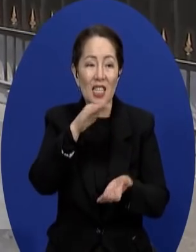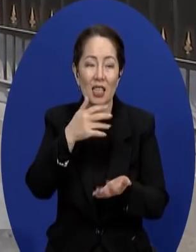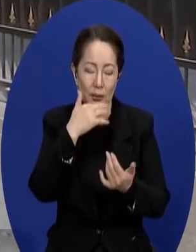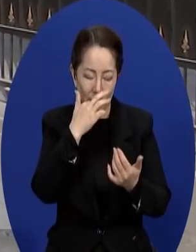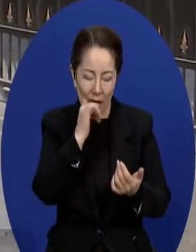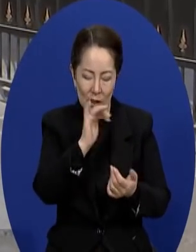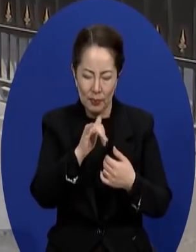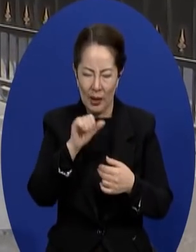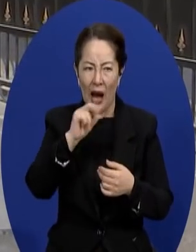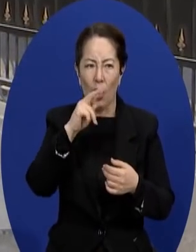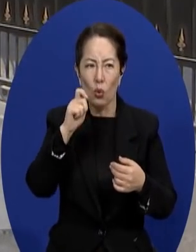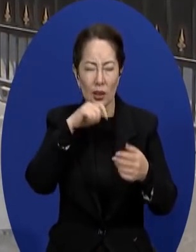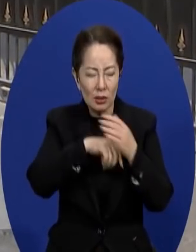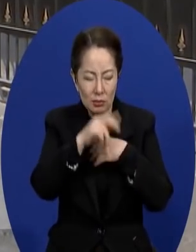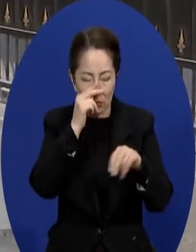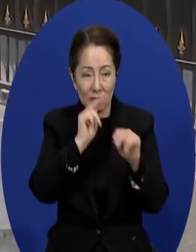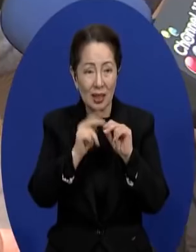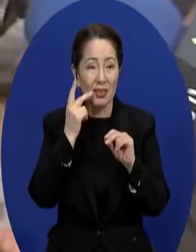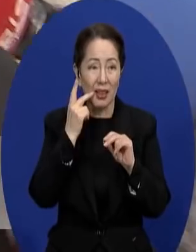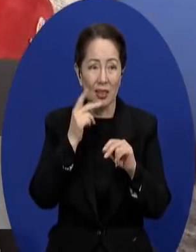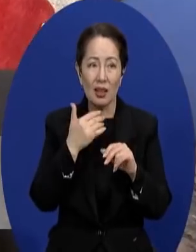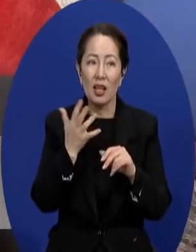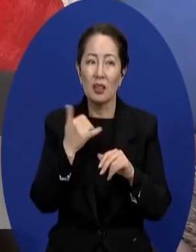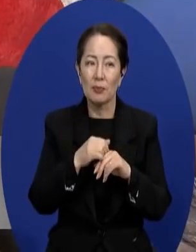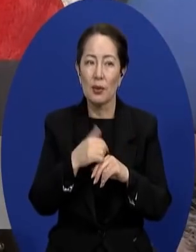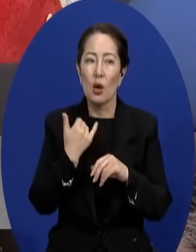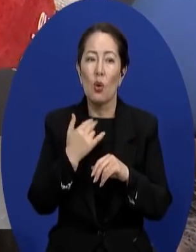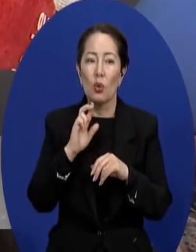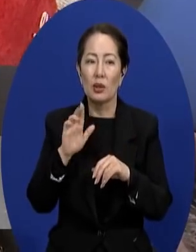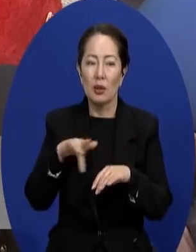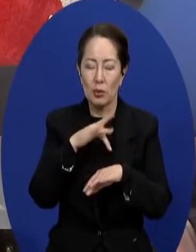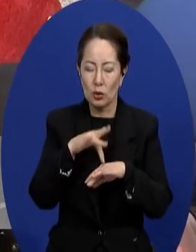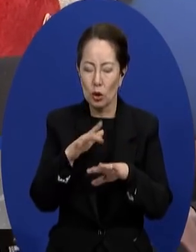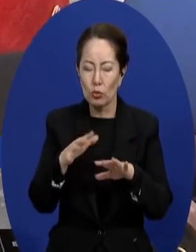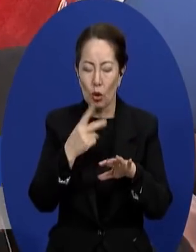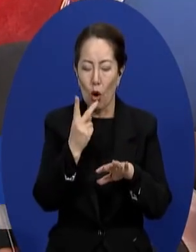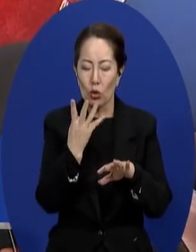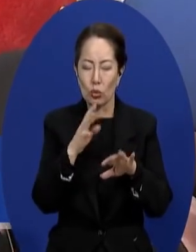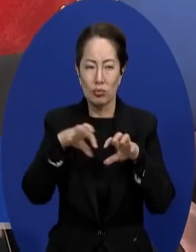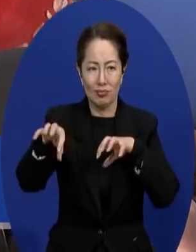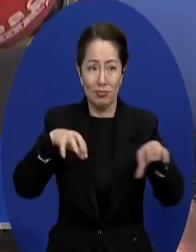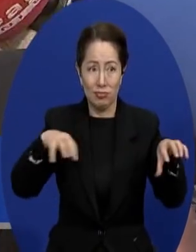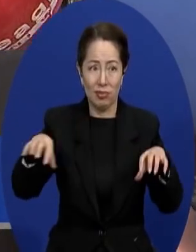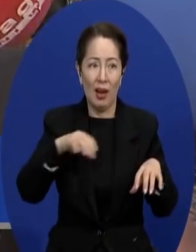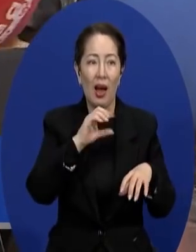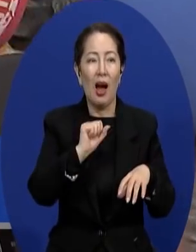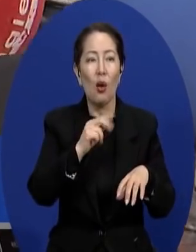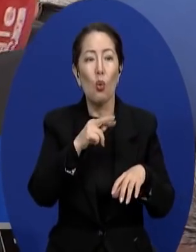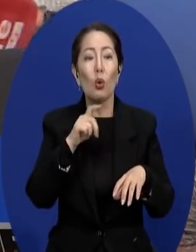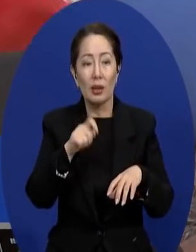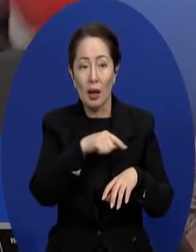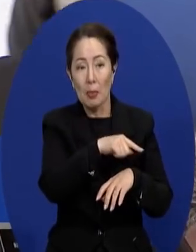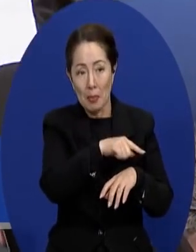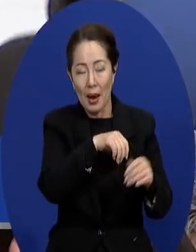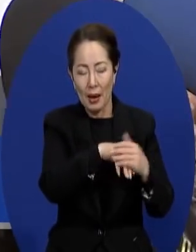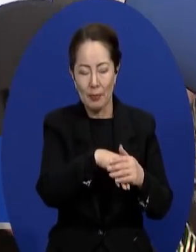ахуй нэгжийн агуулахад ийхүү хэмжилт хийдэг байна. Улаанбаатар хотод бол нийт 24 агуулах байж байгаа. 24 агуулах гэдэг нь үндсэндээ